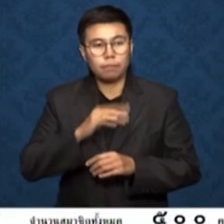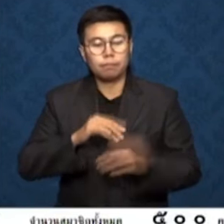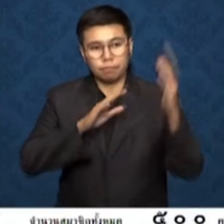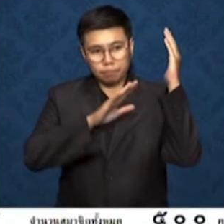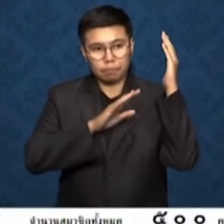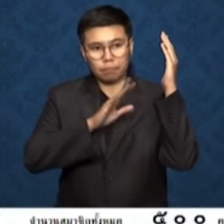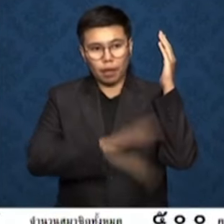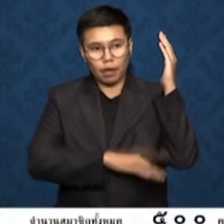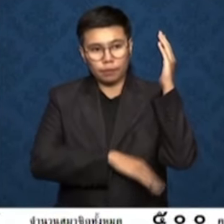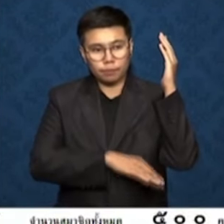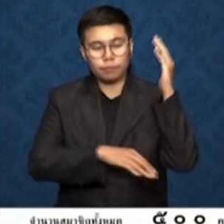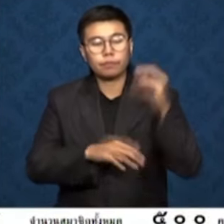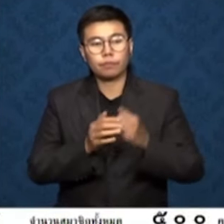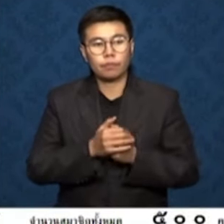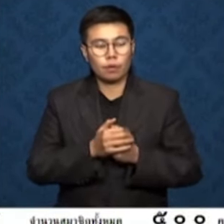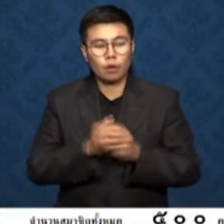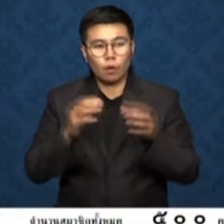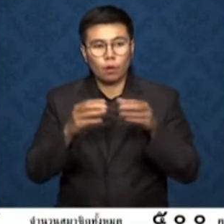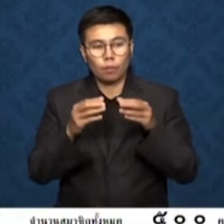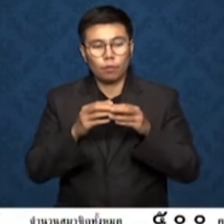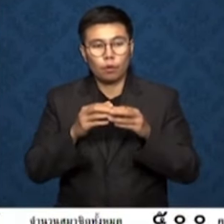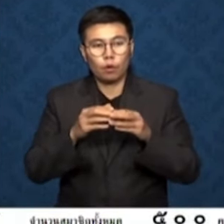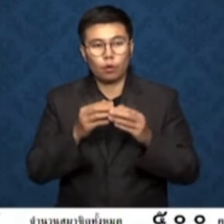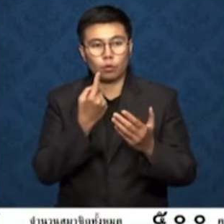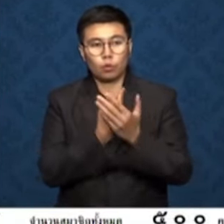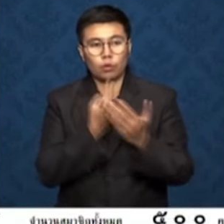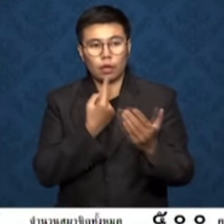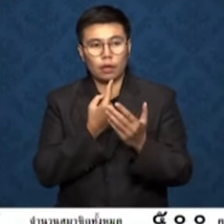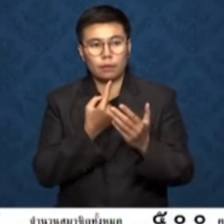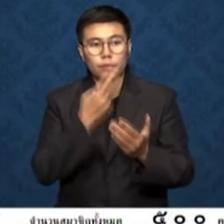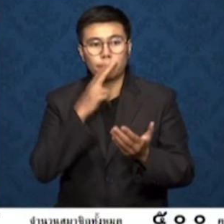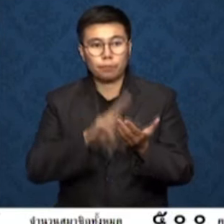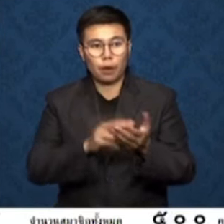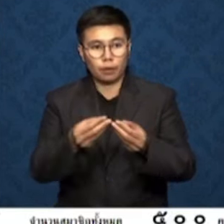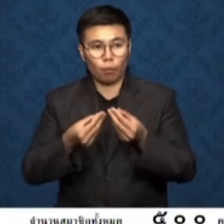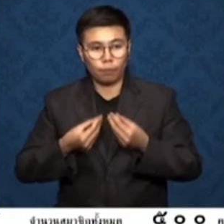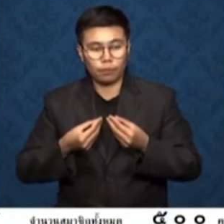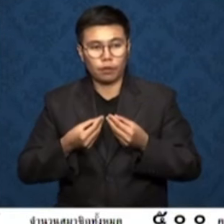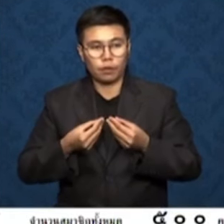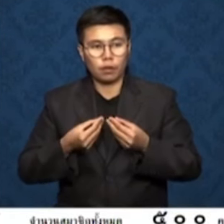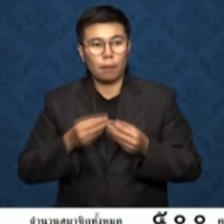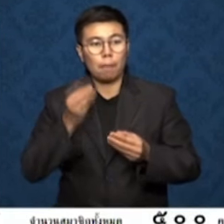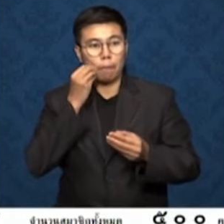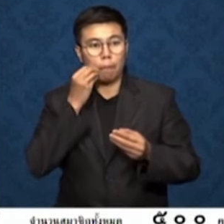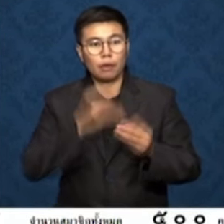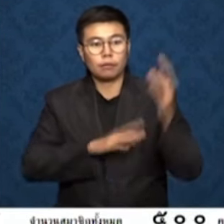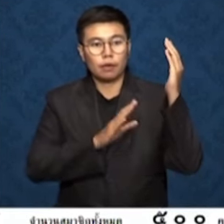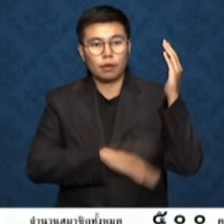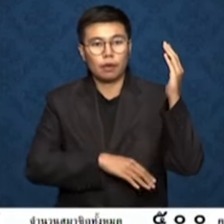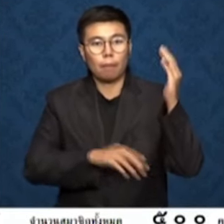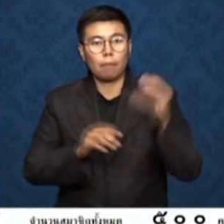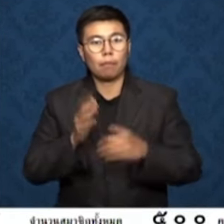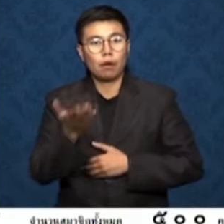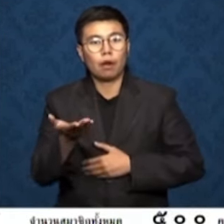ในกลุ่มพระกลุ่มผู้ที่ไปเป็นตัวแทนไปยื่นหนังสือต่อผมที่บ้านพักศรีลาซึ่งเป็นบ้านของท่านประธาน